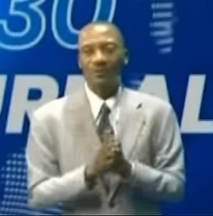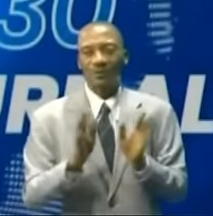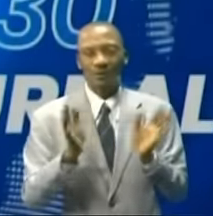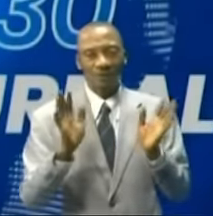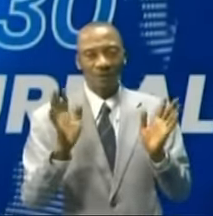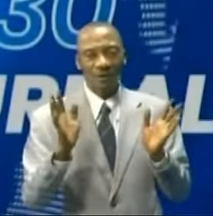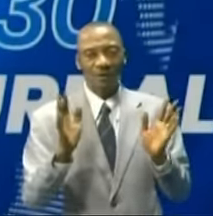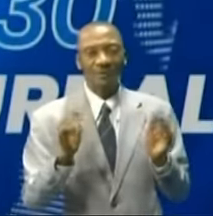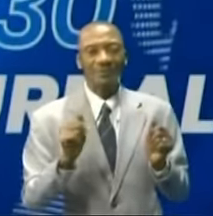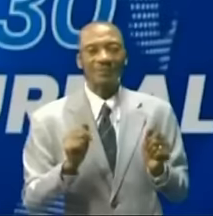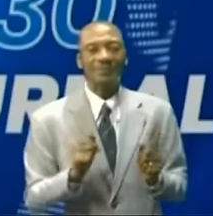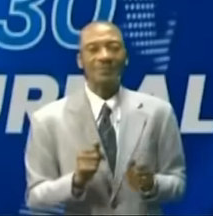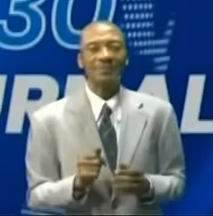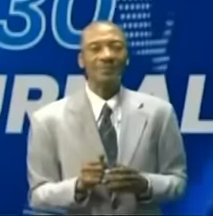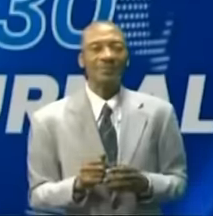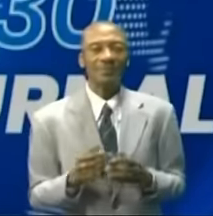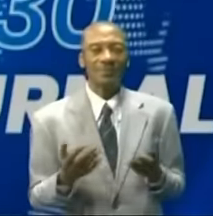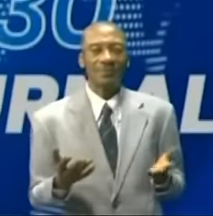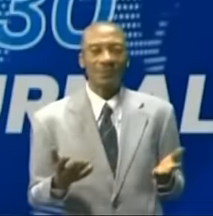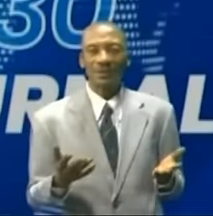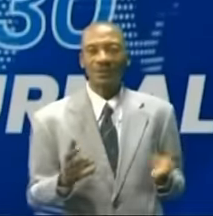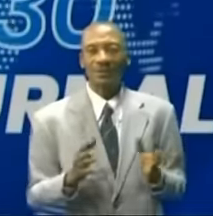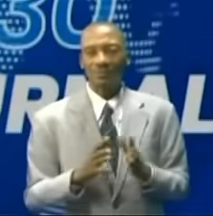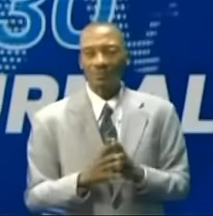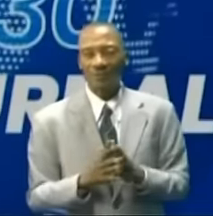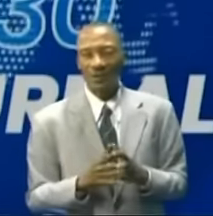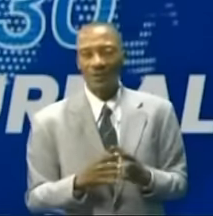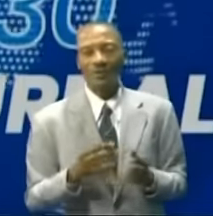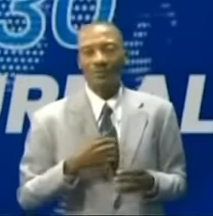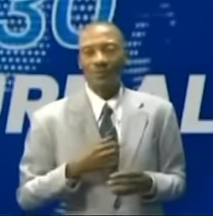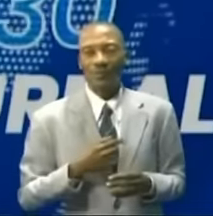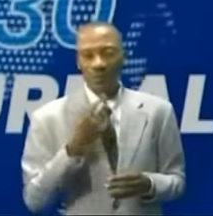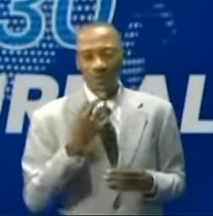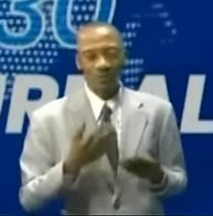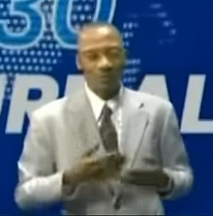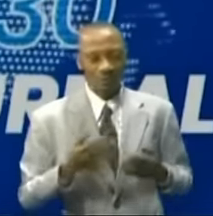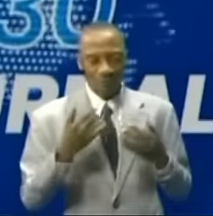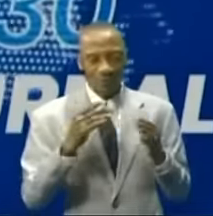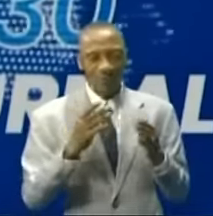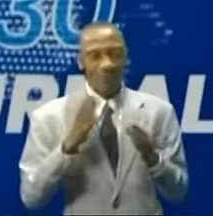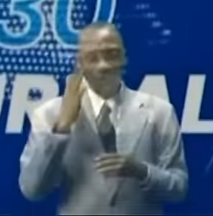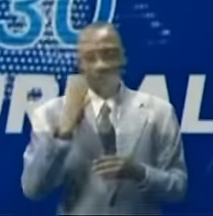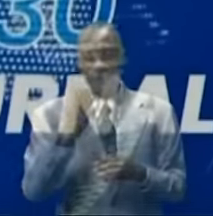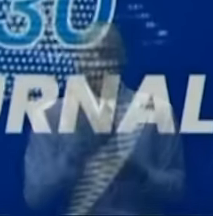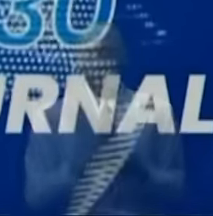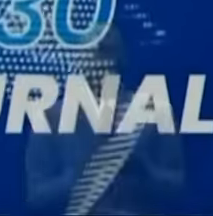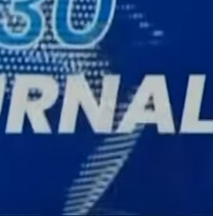continue sur nos antennes. Et restez branchés sur le programme de la Radio-Télévision nationale congolaise. Au revoir.